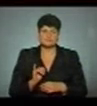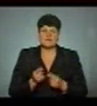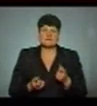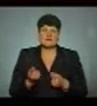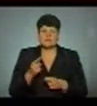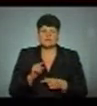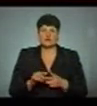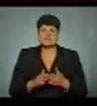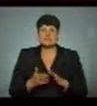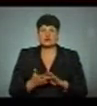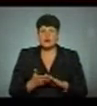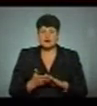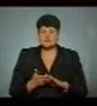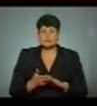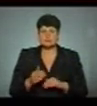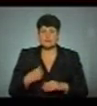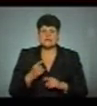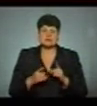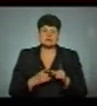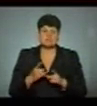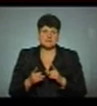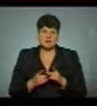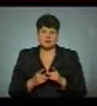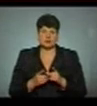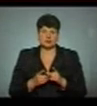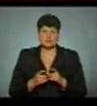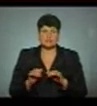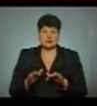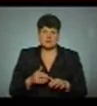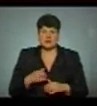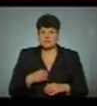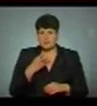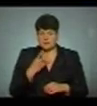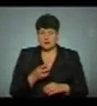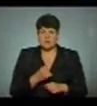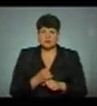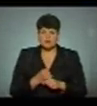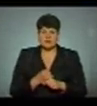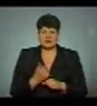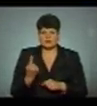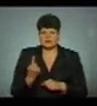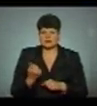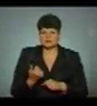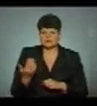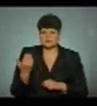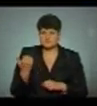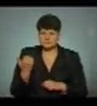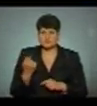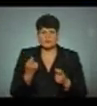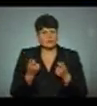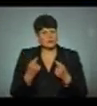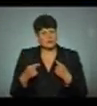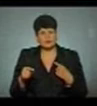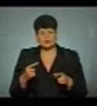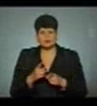виникненням тої чи іншої ситуації, звичайно, що ми змінюємо тактику дій. Ми бачимо, ми працювали принаймні тиждень тому по одному алгоритму. Зараз дещо ми